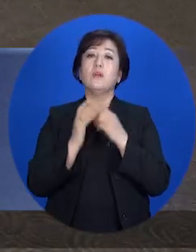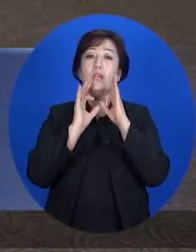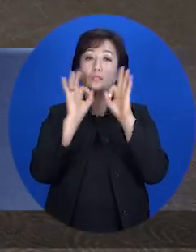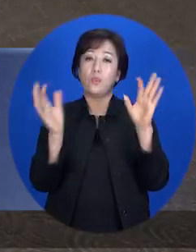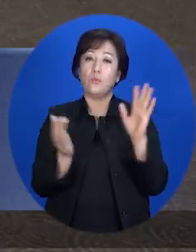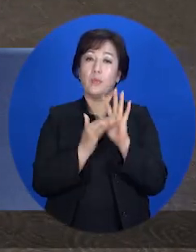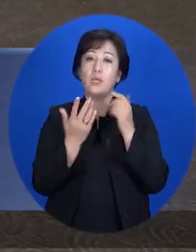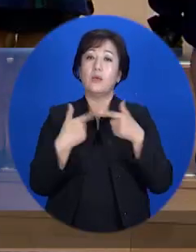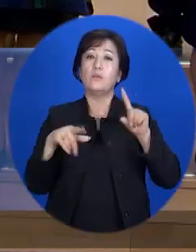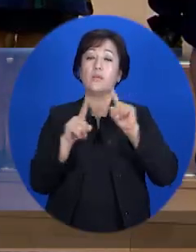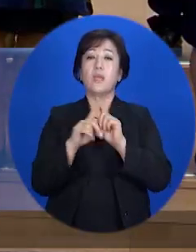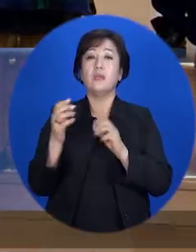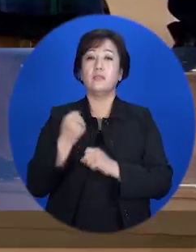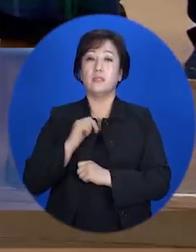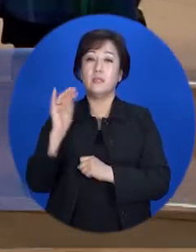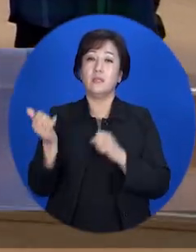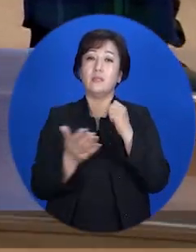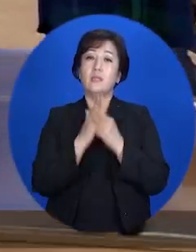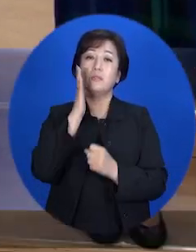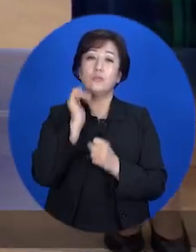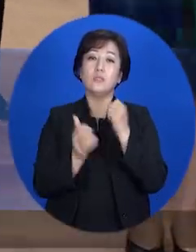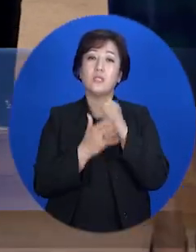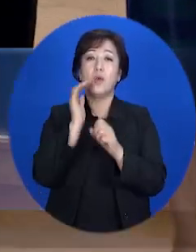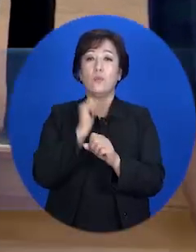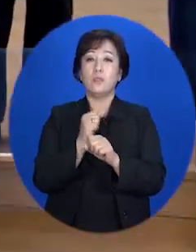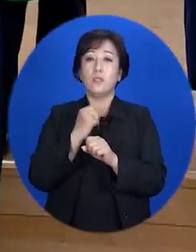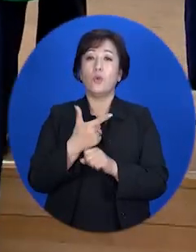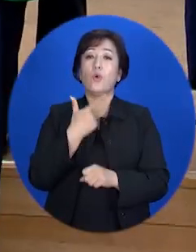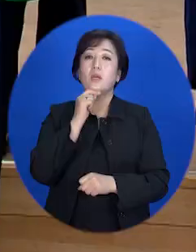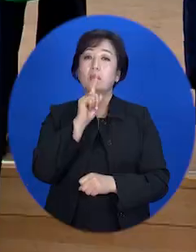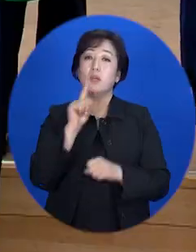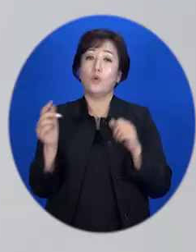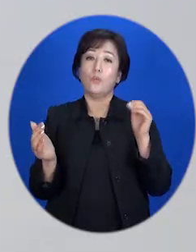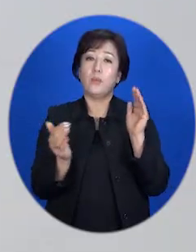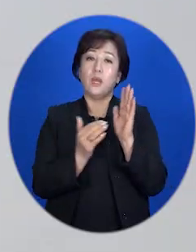함께 지키는 안전한 울산을 만들어가길 바란다라고 말했습니다.